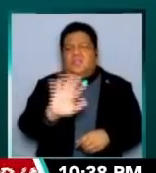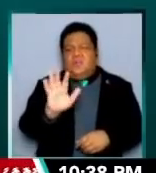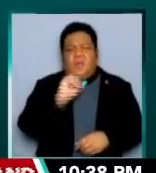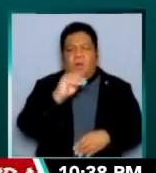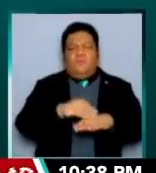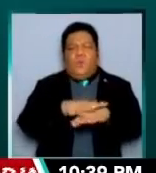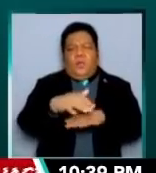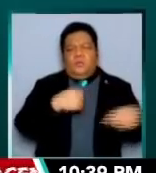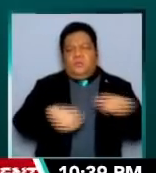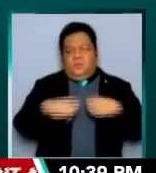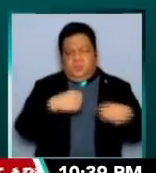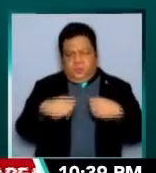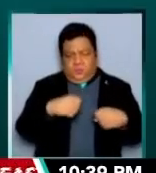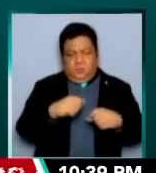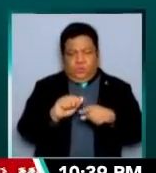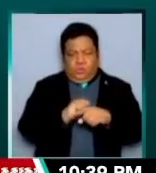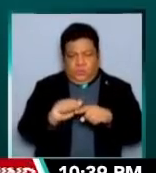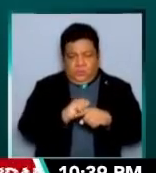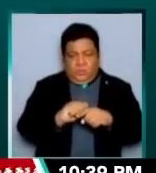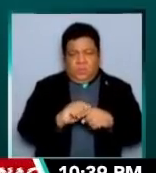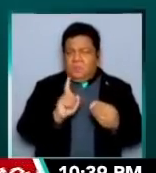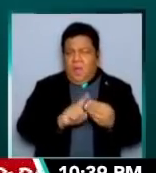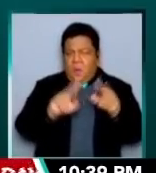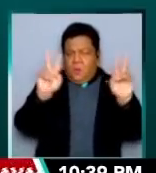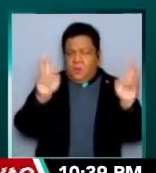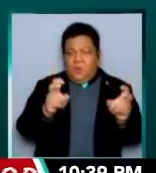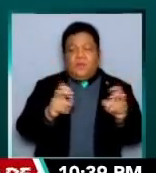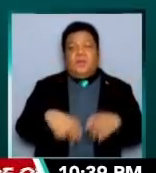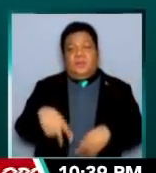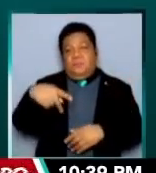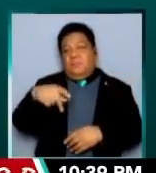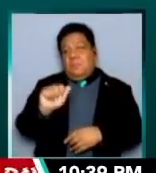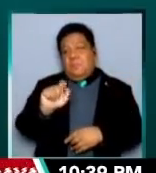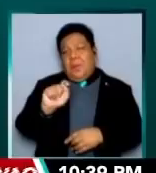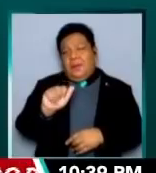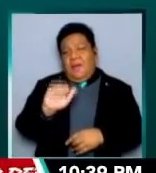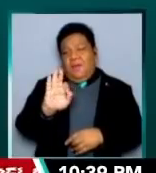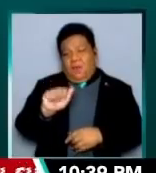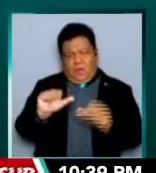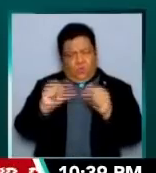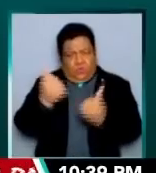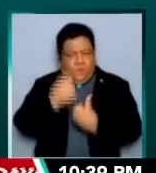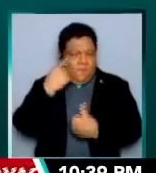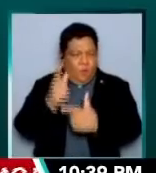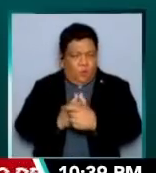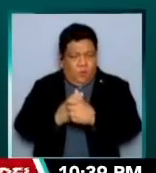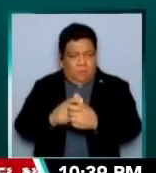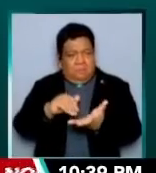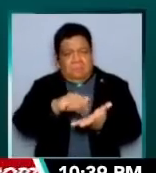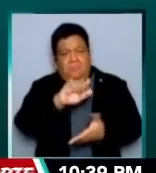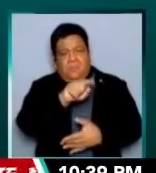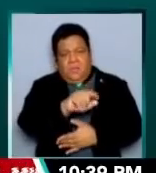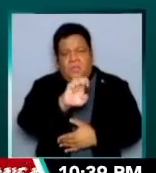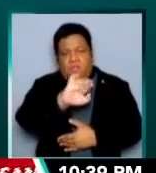atleta. Tinukoy niya ang kontrobersya ng alisin ng Philippine Athletic Track and Field Association si Paul Volter EJ Obiena